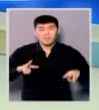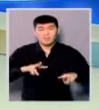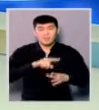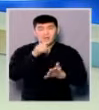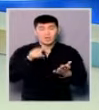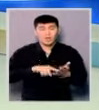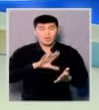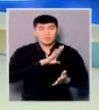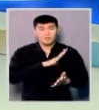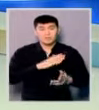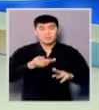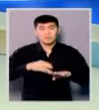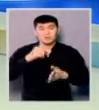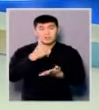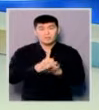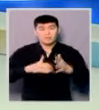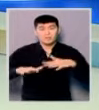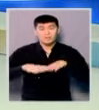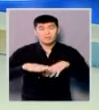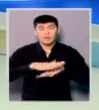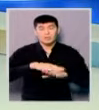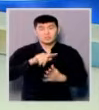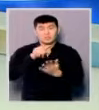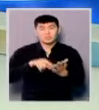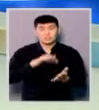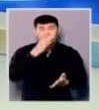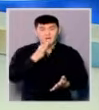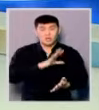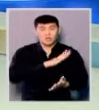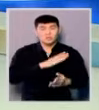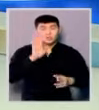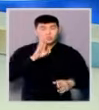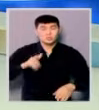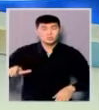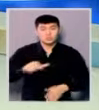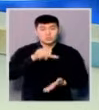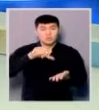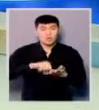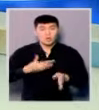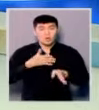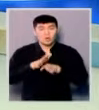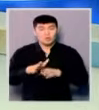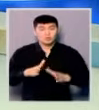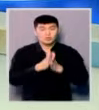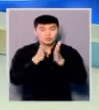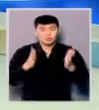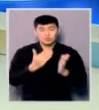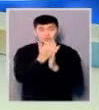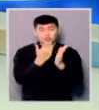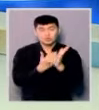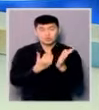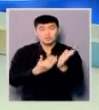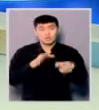жолдаған сауалы. Үкімет басшысы халық қалаулысының сұрағына жауап берді. Ол жайық өзеніне қатысты атқарылатын ауқымды істерді